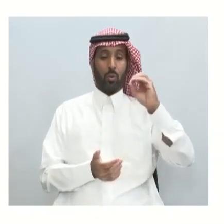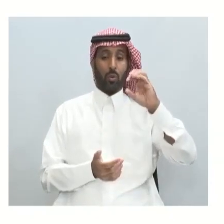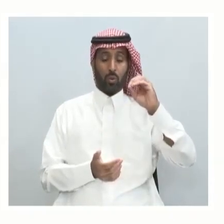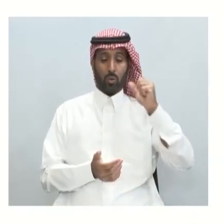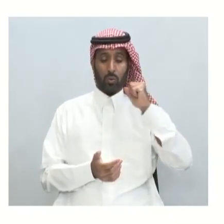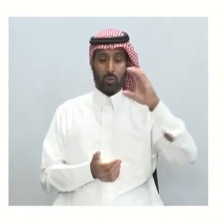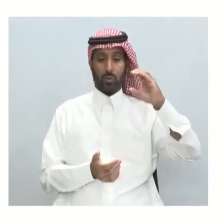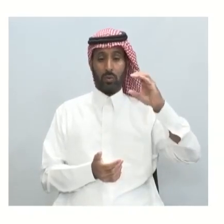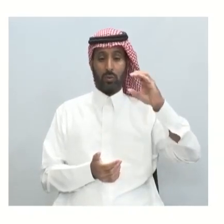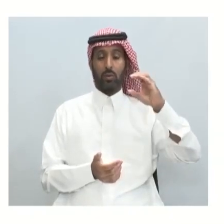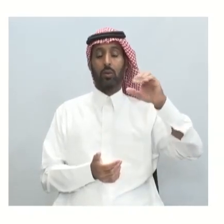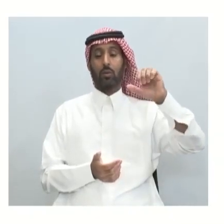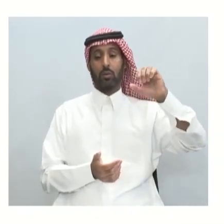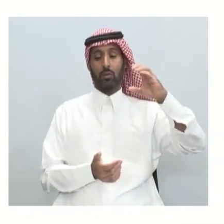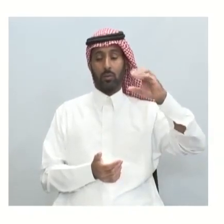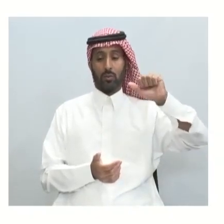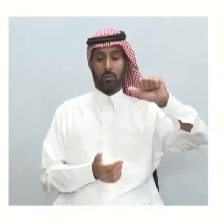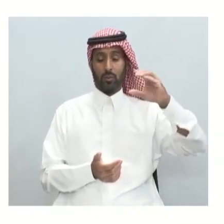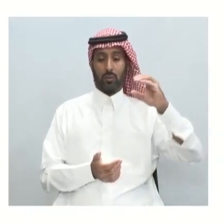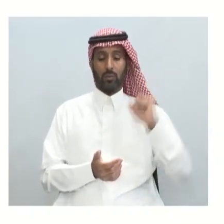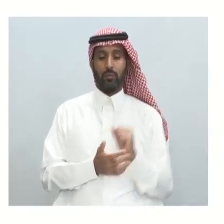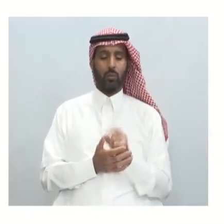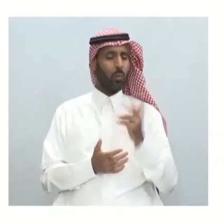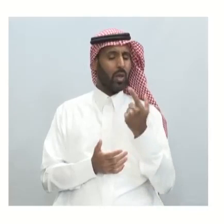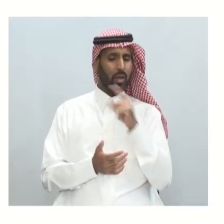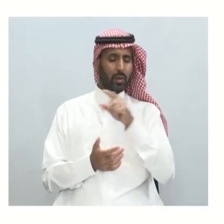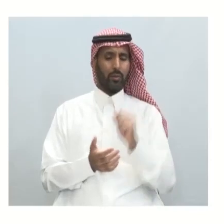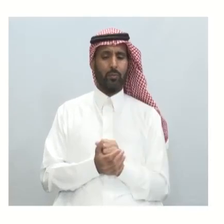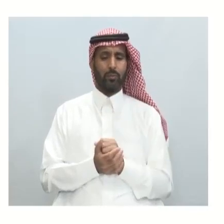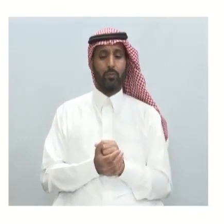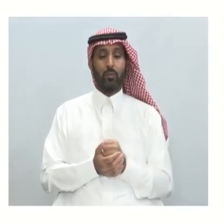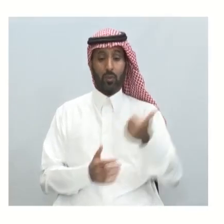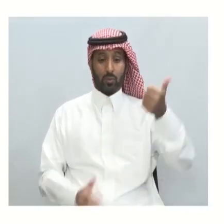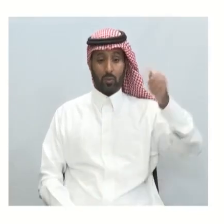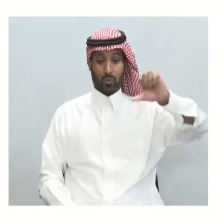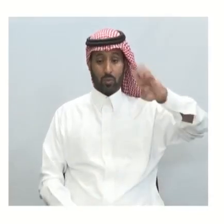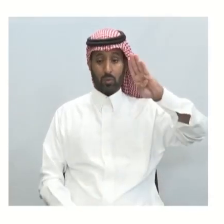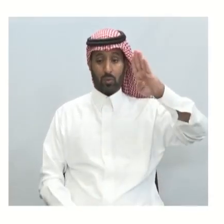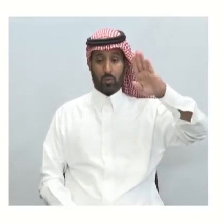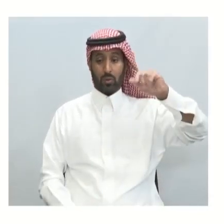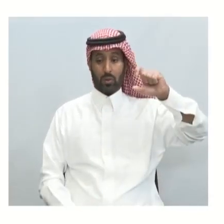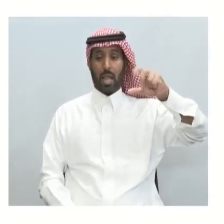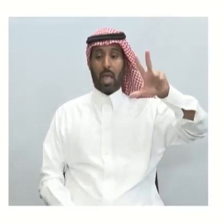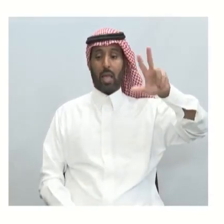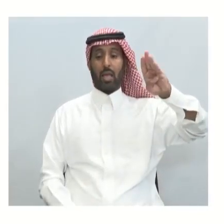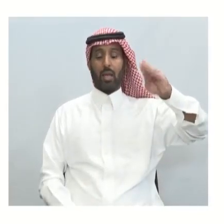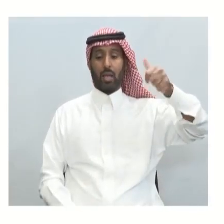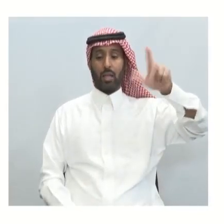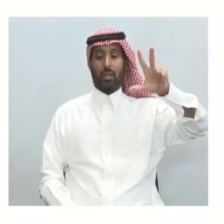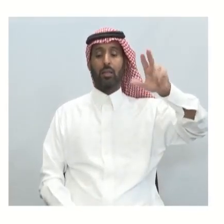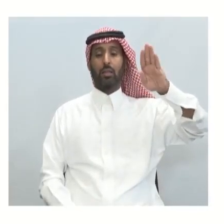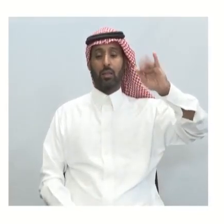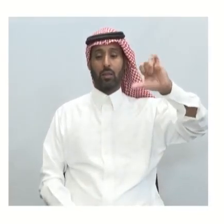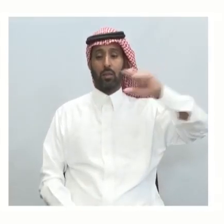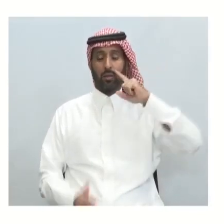الايون لاكسيد الكالسيوم اين هو الاكسيد الكالسيوم هذا هو موقع اكسيد الكالسيوم اذا لاحظ